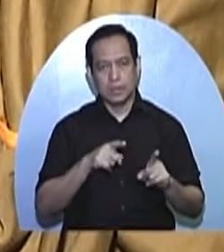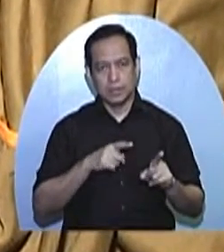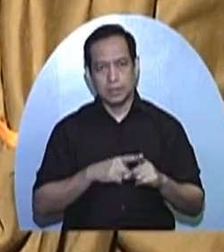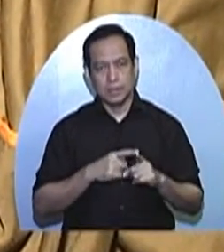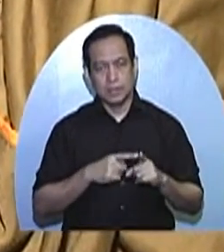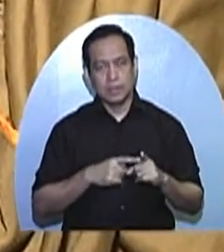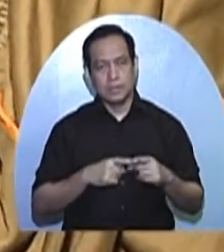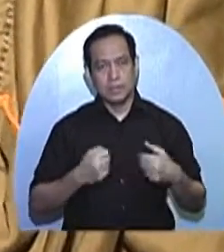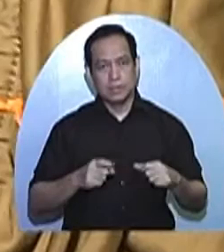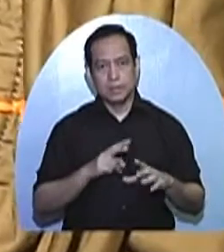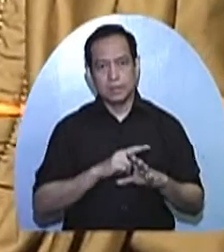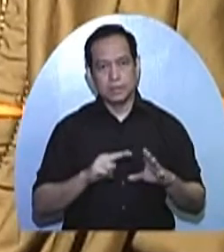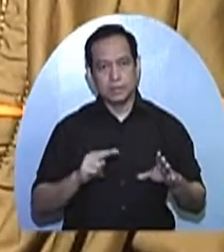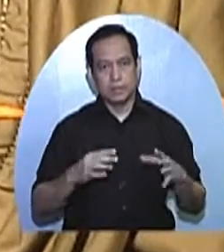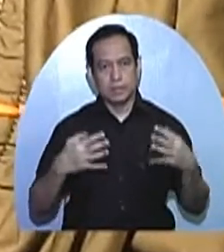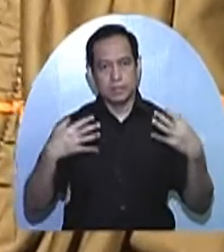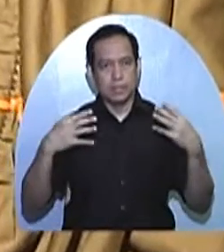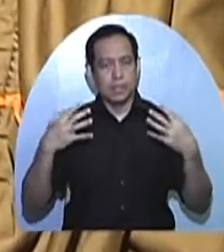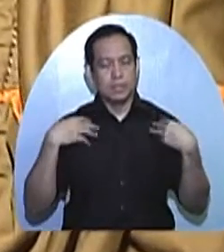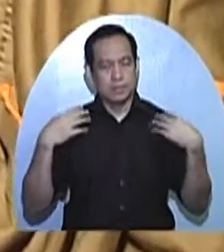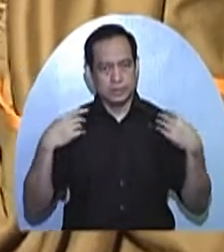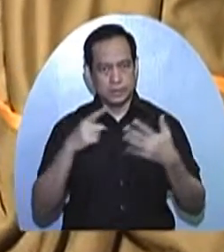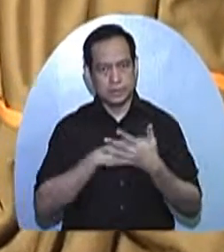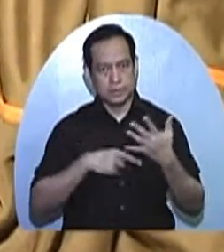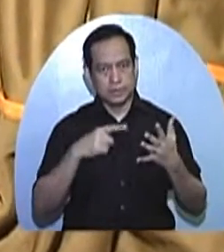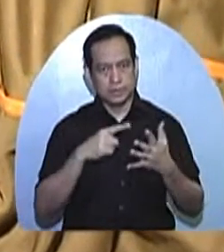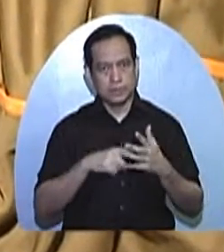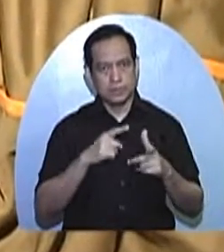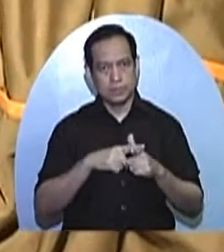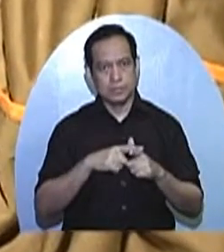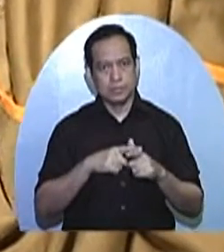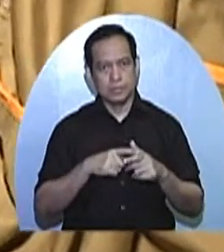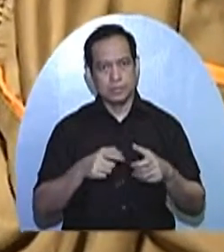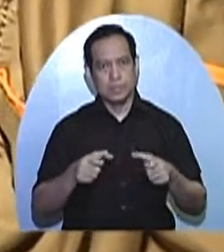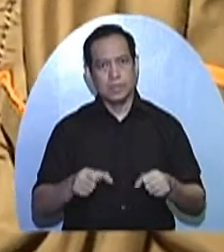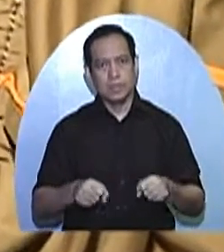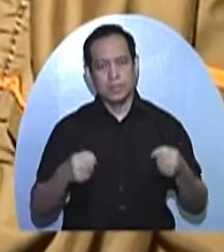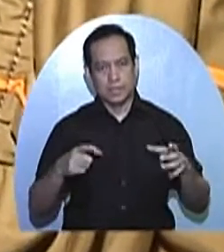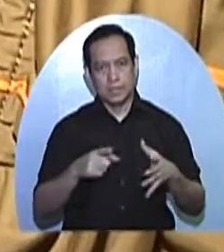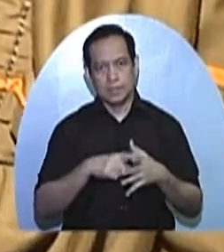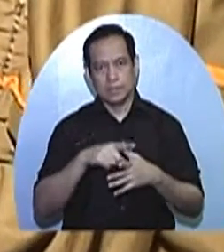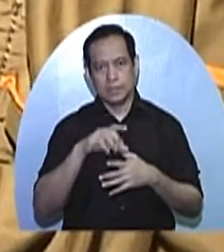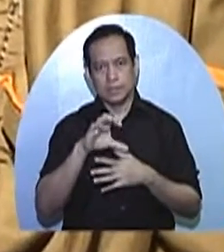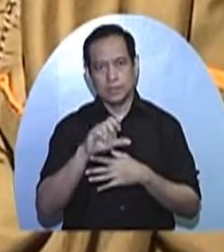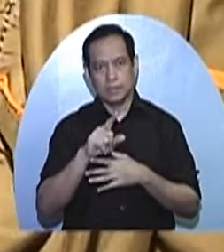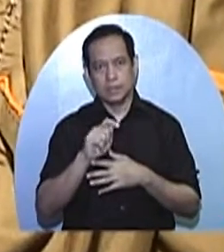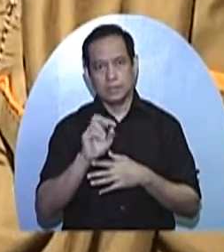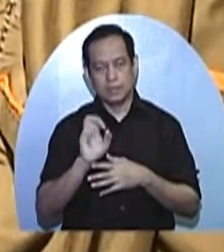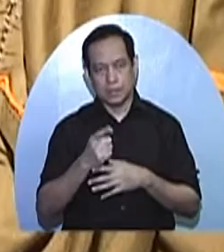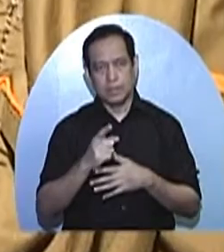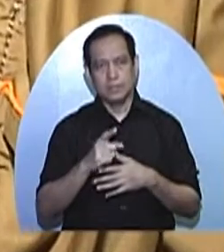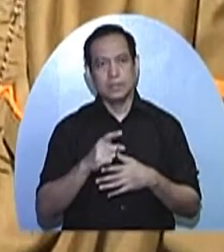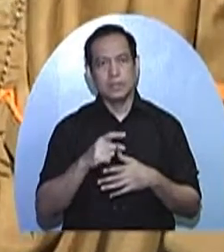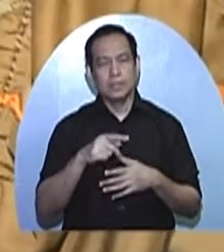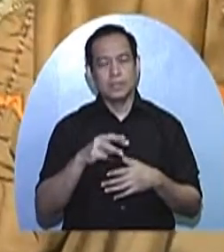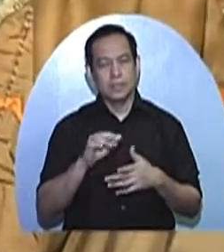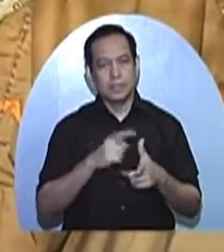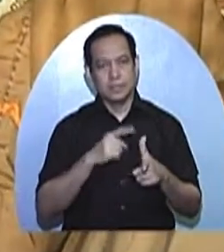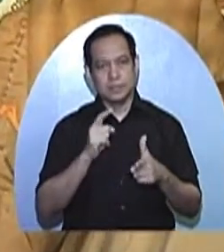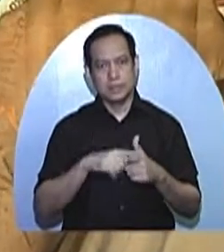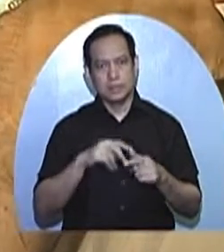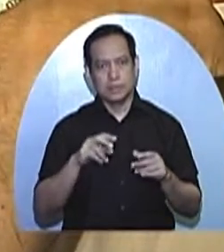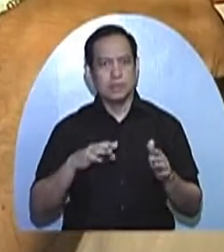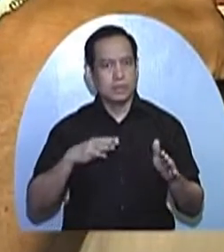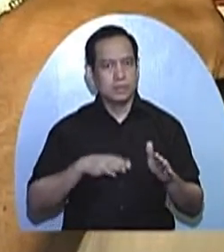pag-angkas ko doon sa motor, hindi ako nakahawak sa balikat niya. Bigla niyang binitawan ngayon yung clutch ng motor, yung TMX. Di simple lilipad talaga yun